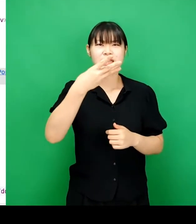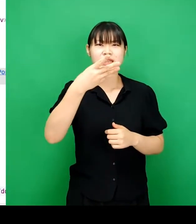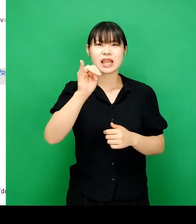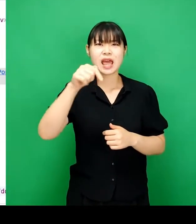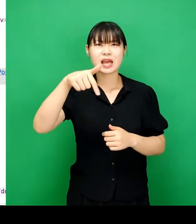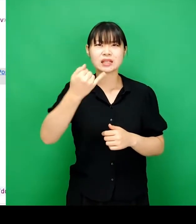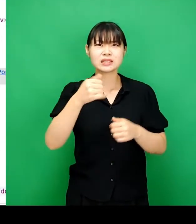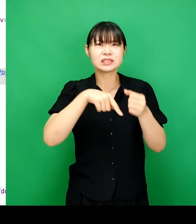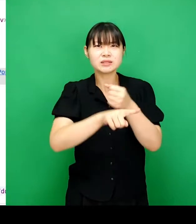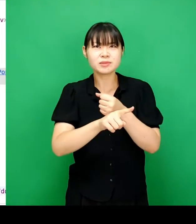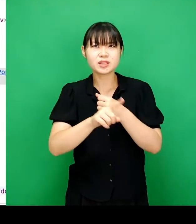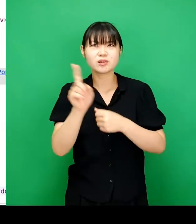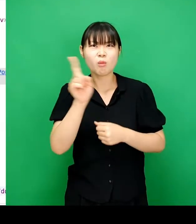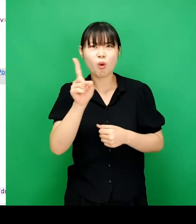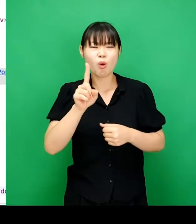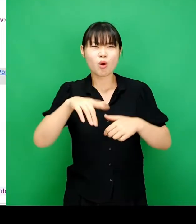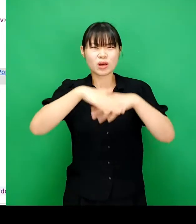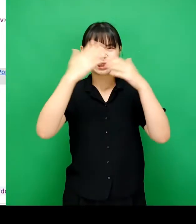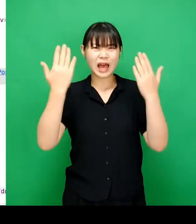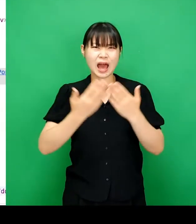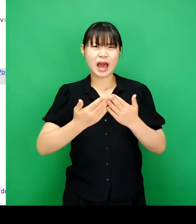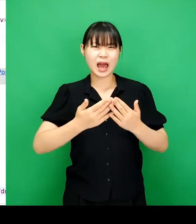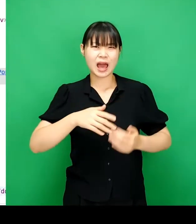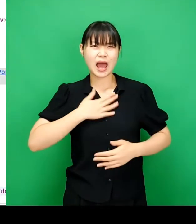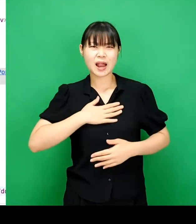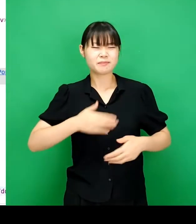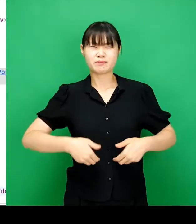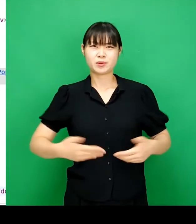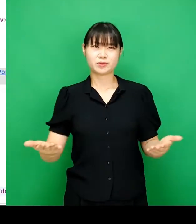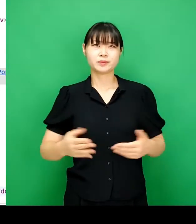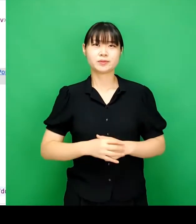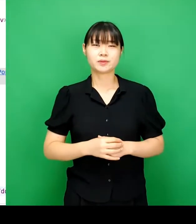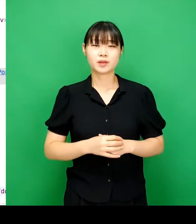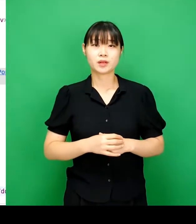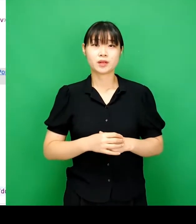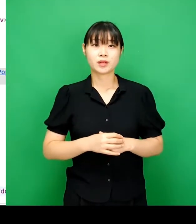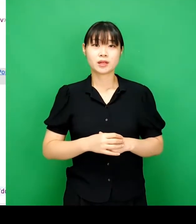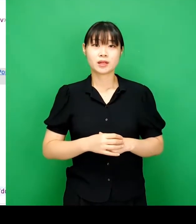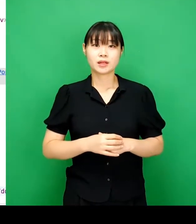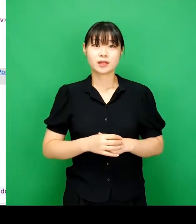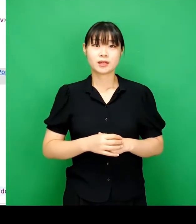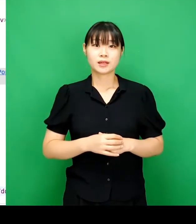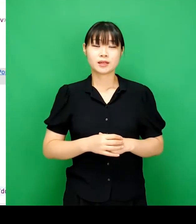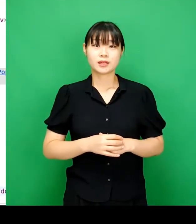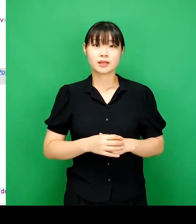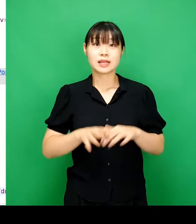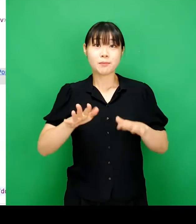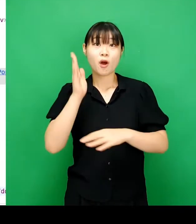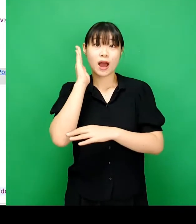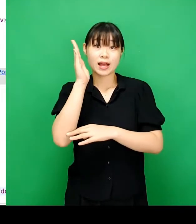무엇이며 이 태그들이 무엇을 의미하는지는 다 알 필요는 없습니다.